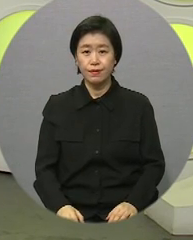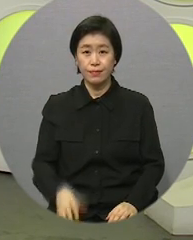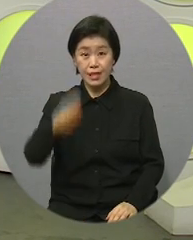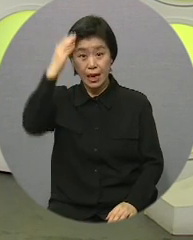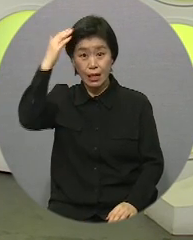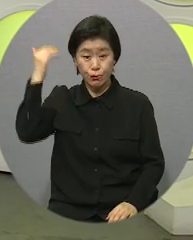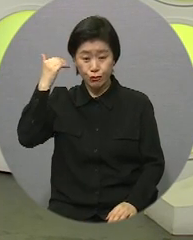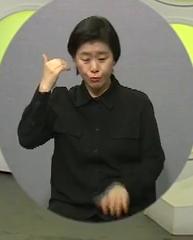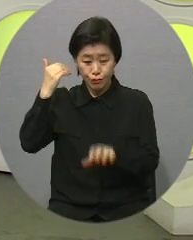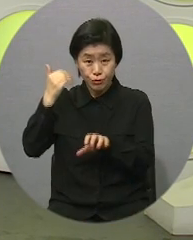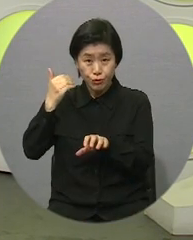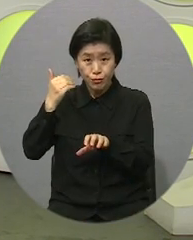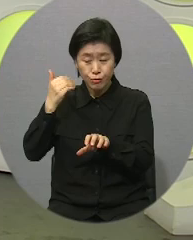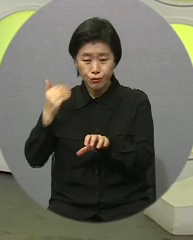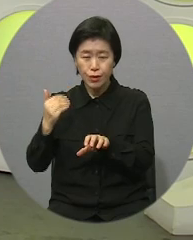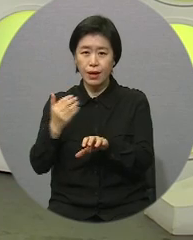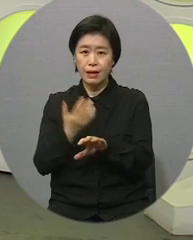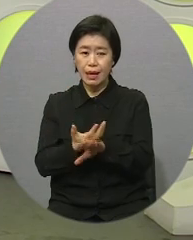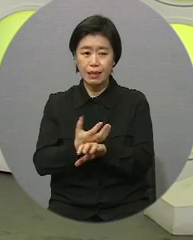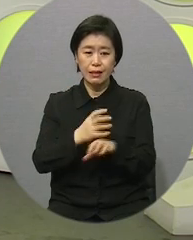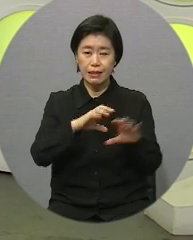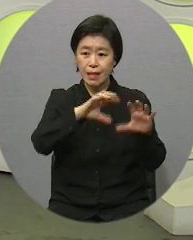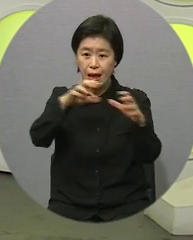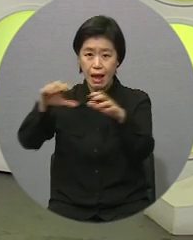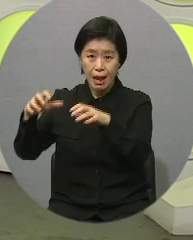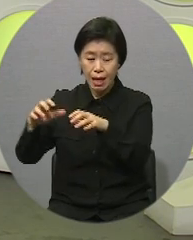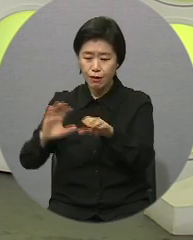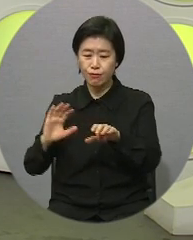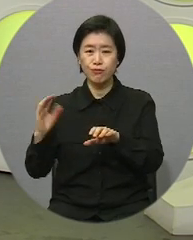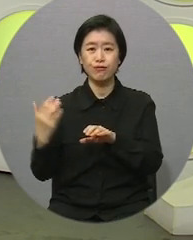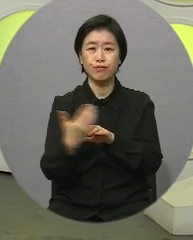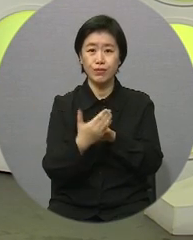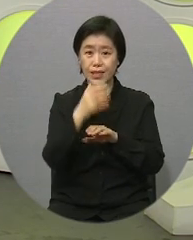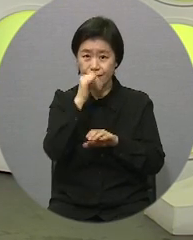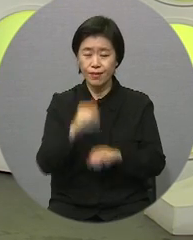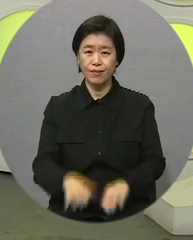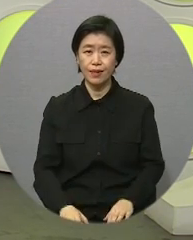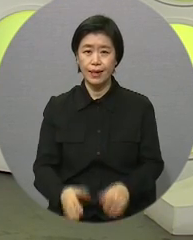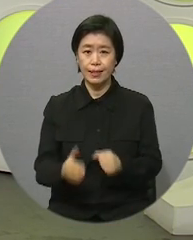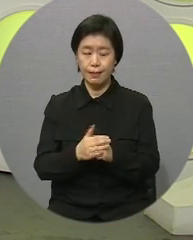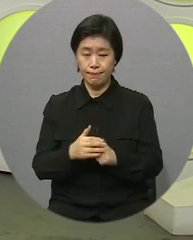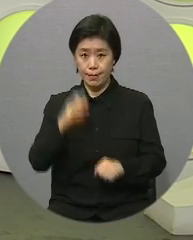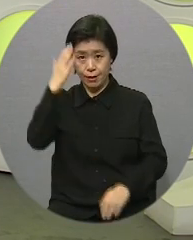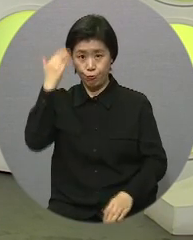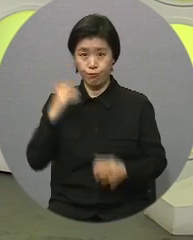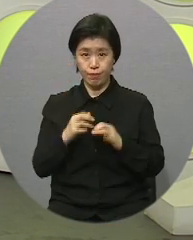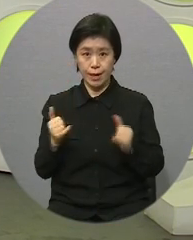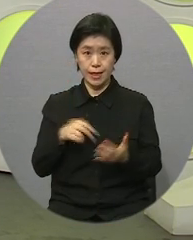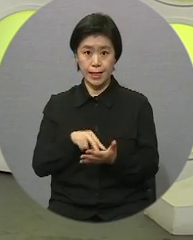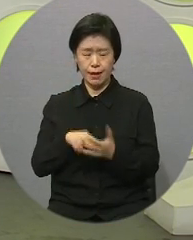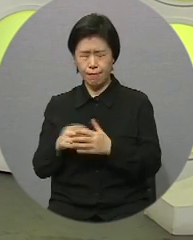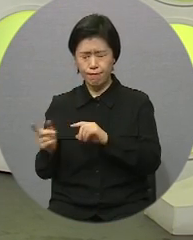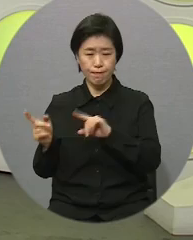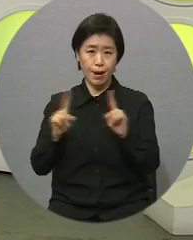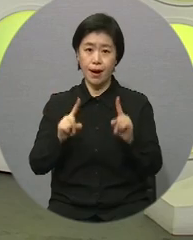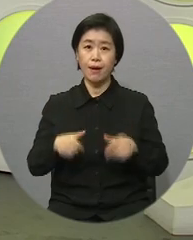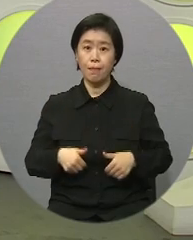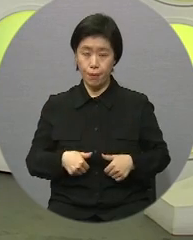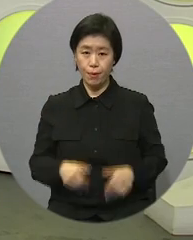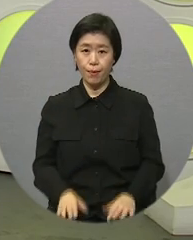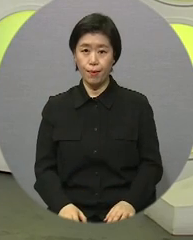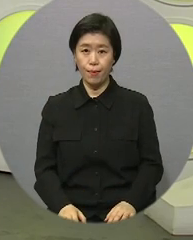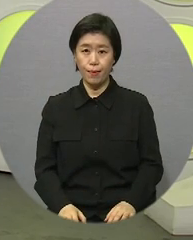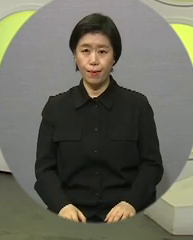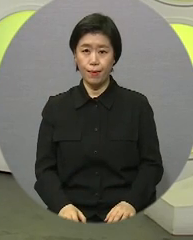침략자로부터 쌓여 있기 때문에 우리는 꼭 정신 차리고네 어 자유하고